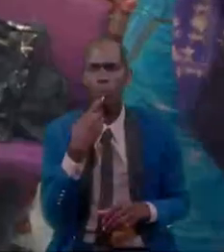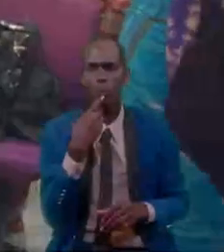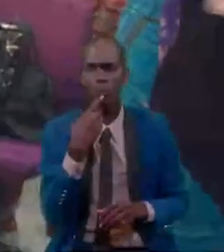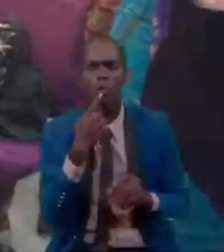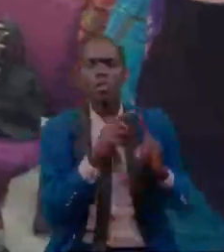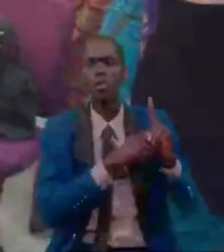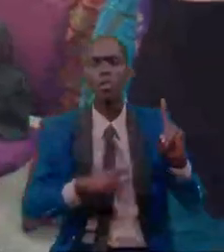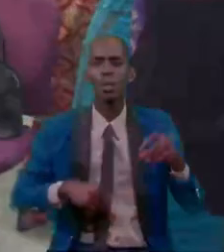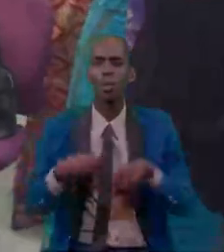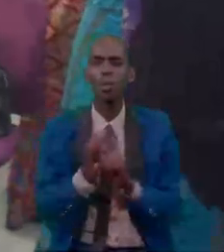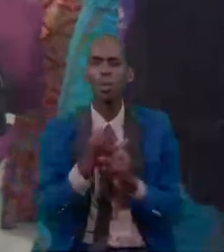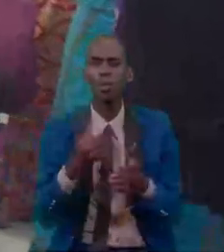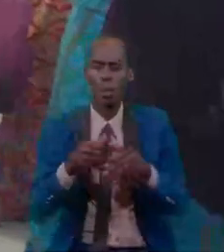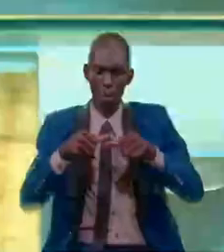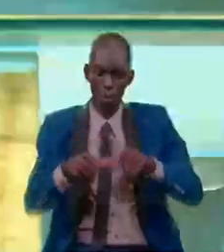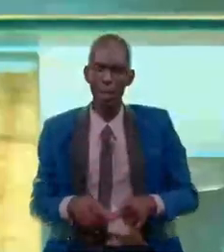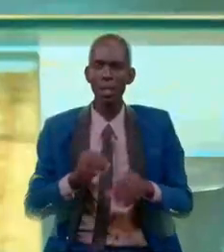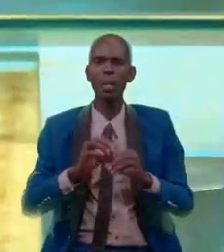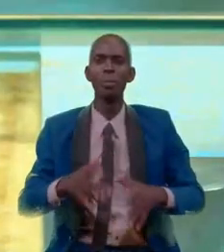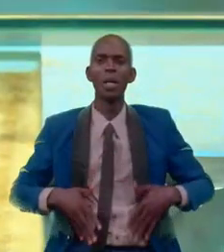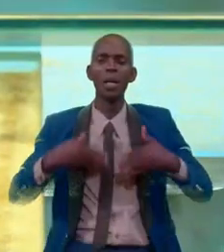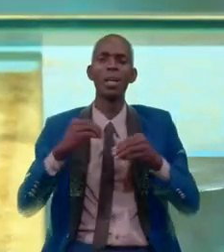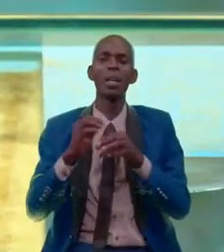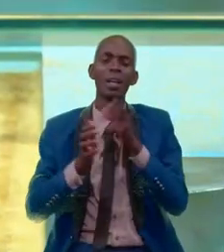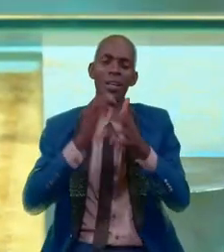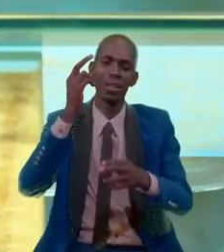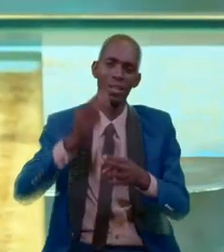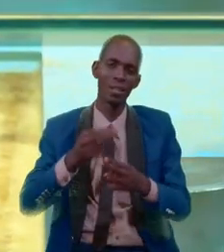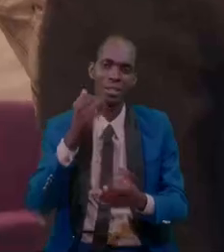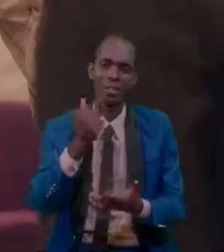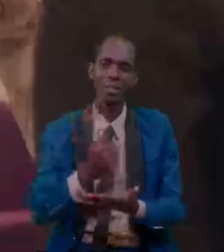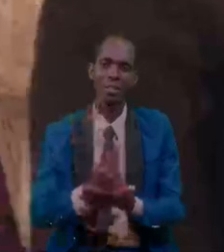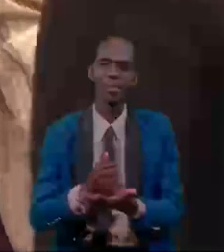Que le Seigneur le rende, la rende permanente dans votre vie au nom de Jésus.